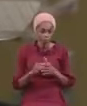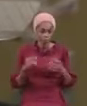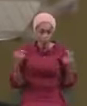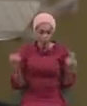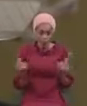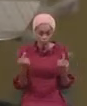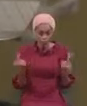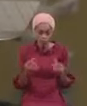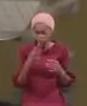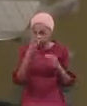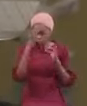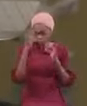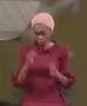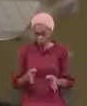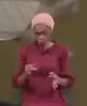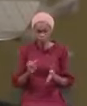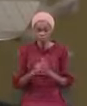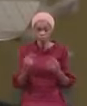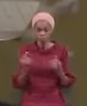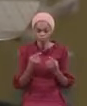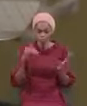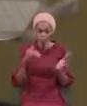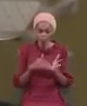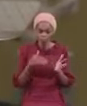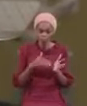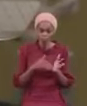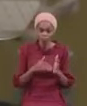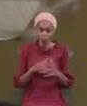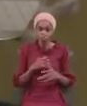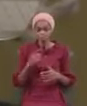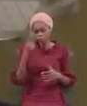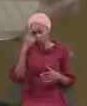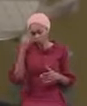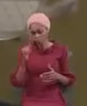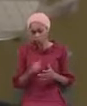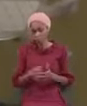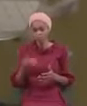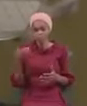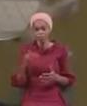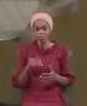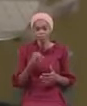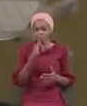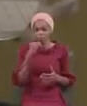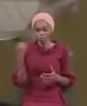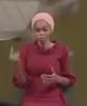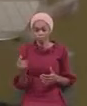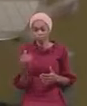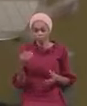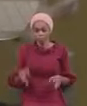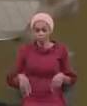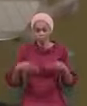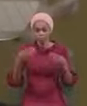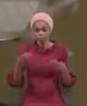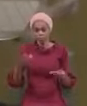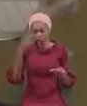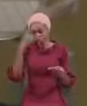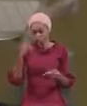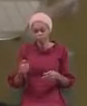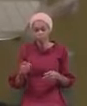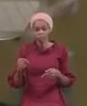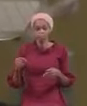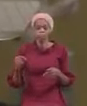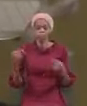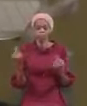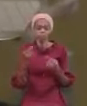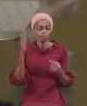pêche répétitivement comme et comme s'il y a une provision disponible pour le péché doivent